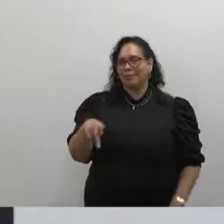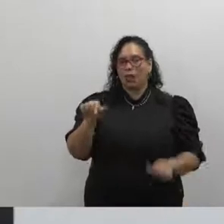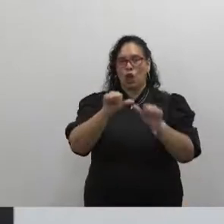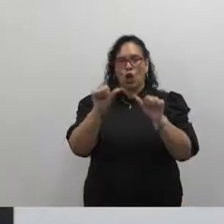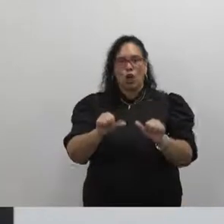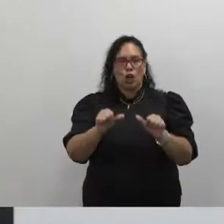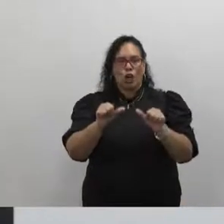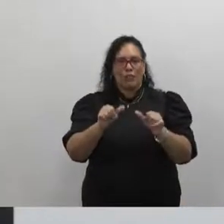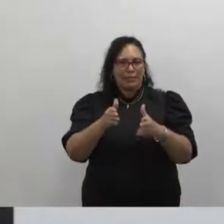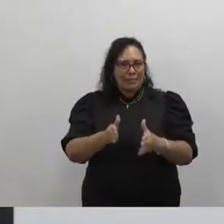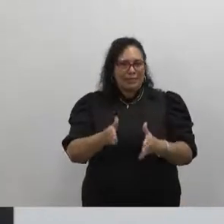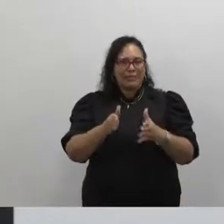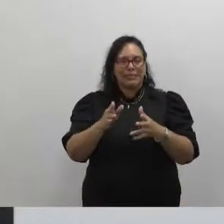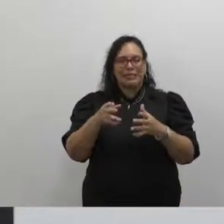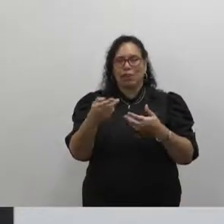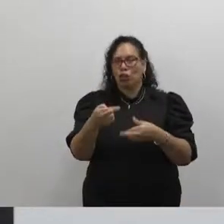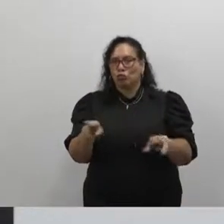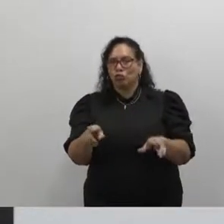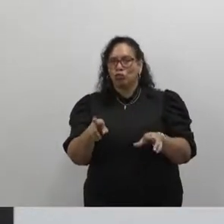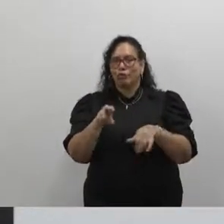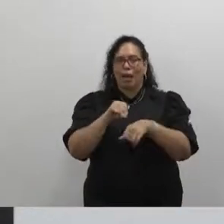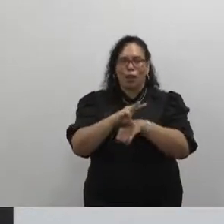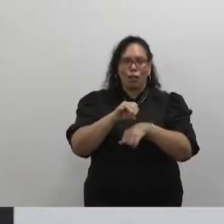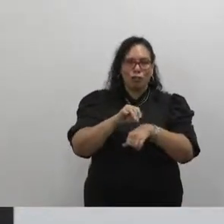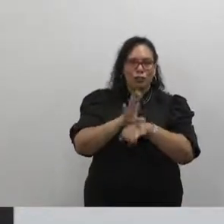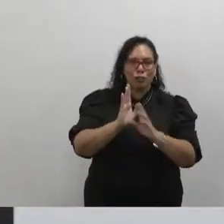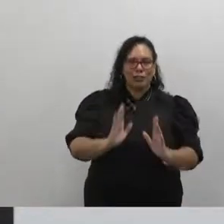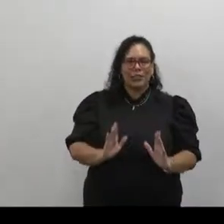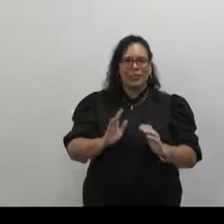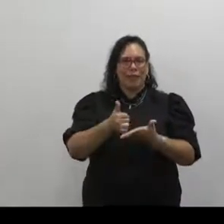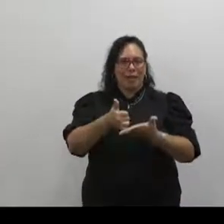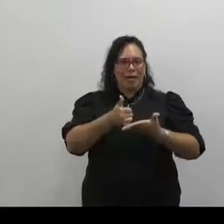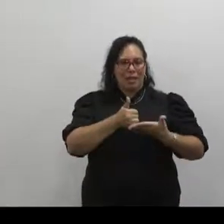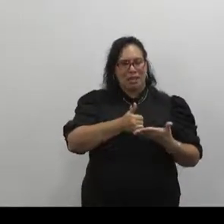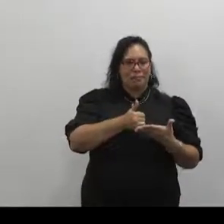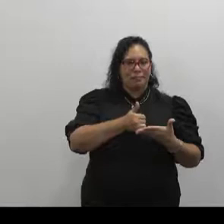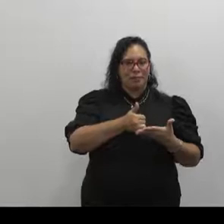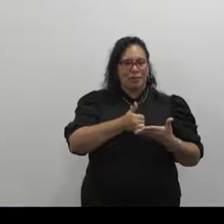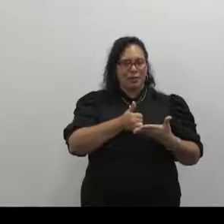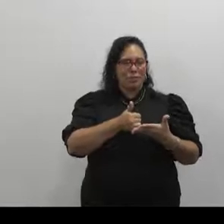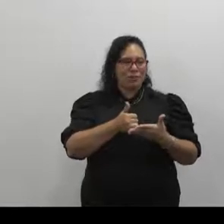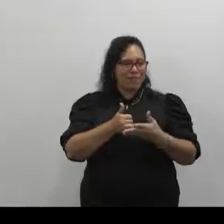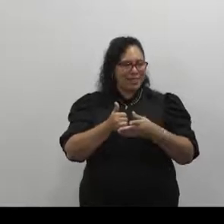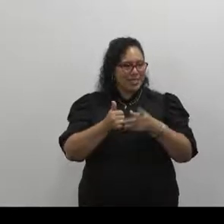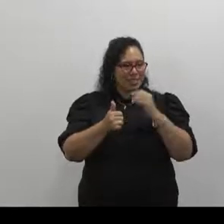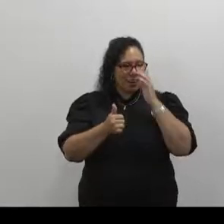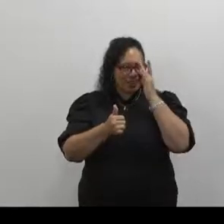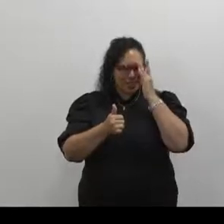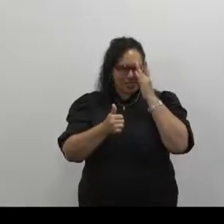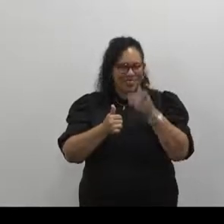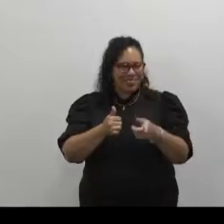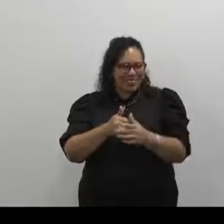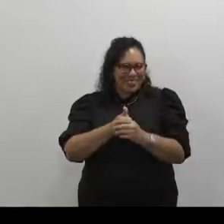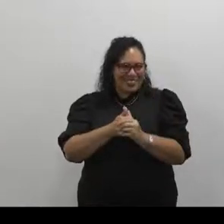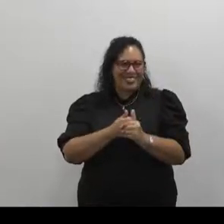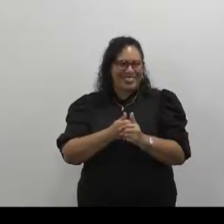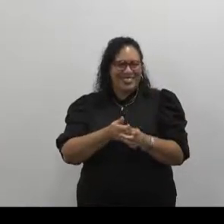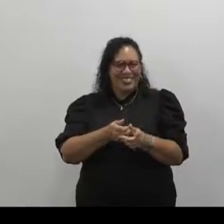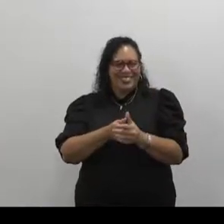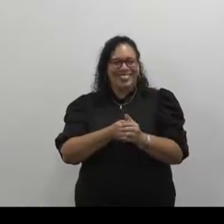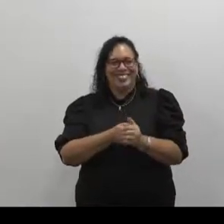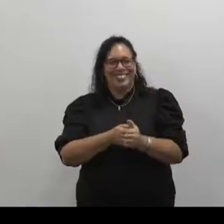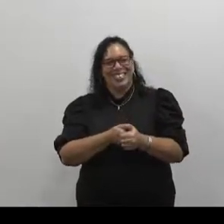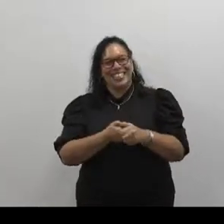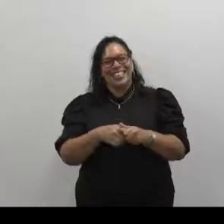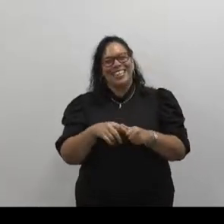โดยนักขนมเกตประจุมนั้นได้กระทายังเมียนกรมฮุนอาร์เคเต็กมา đàm bay phụ kia tự tu đạp mà